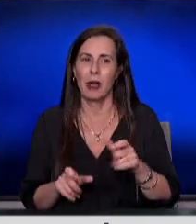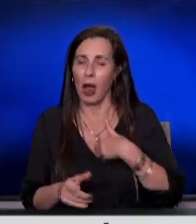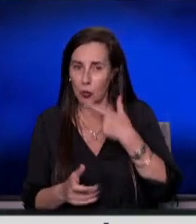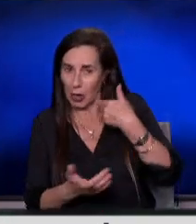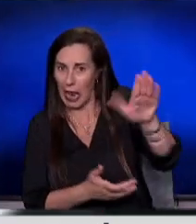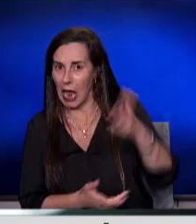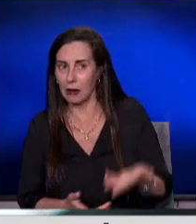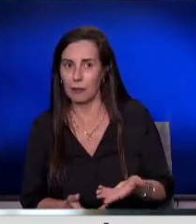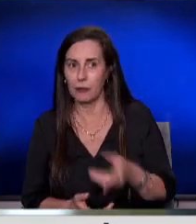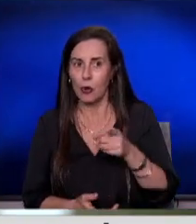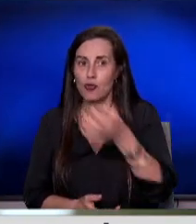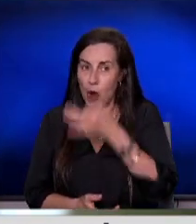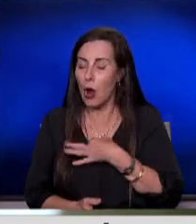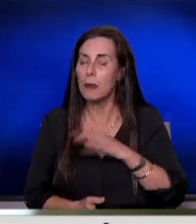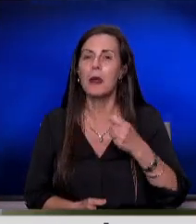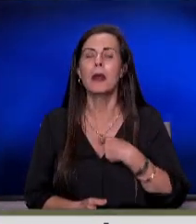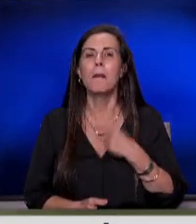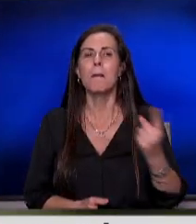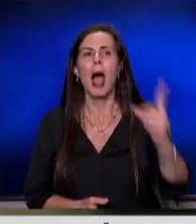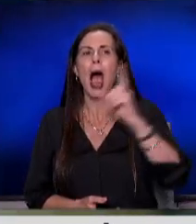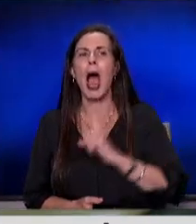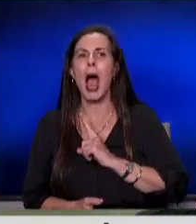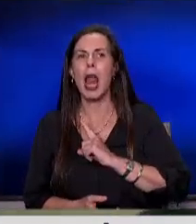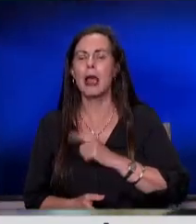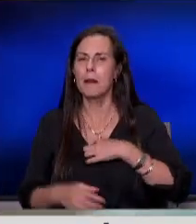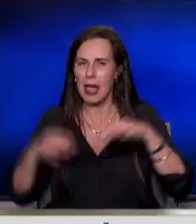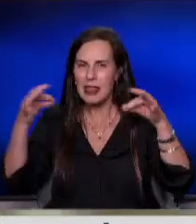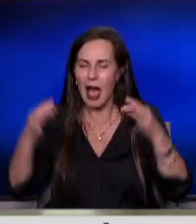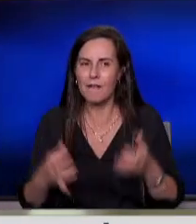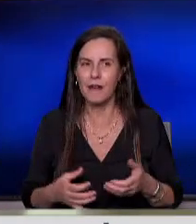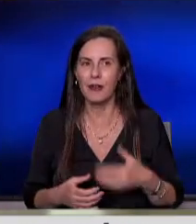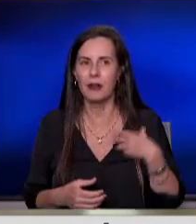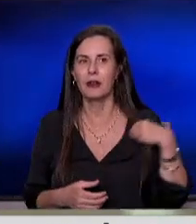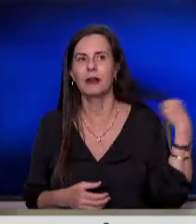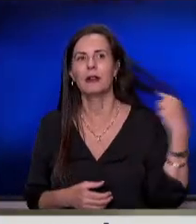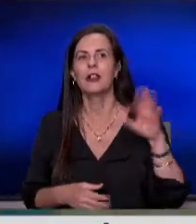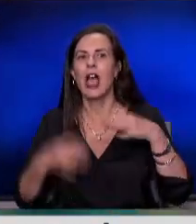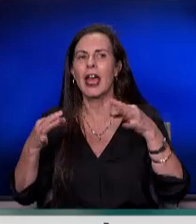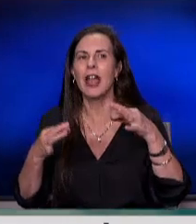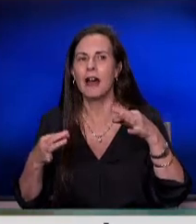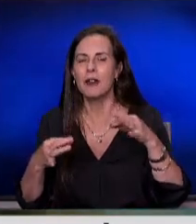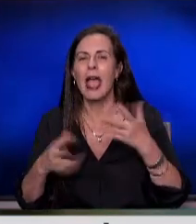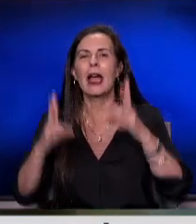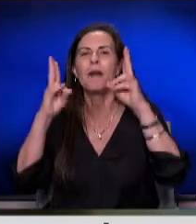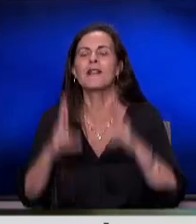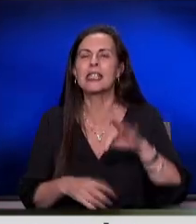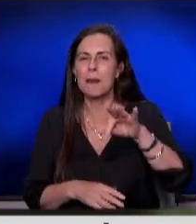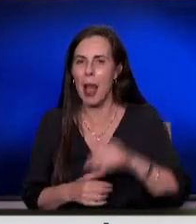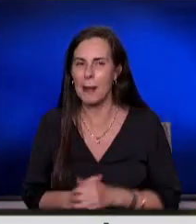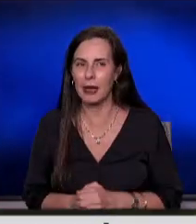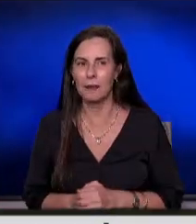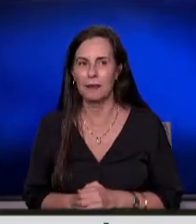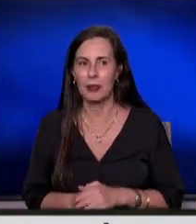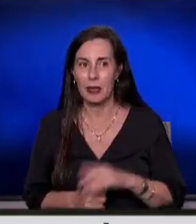אותו. איציק, הוא שאל אותי, אם פעם מישהו בא אליי עם, עם הדף, יש דף של מפעל הפיס, איך מפסיקים להמר?